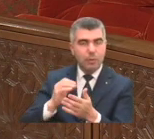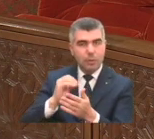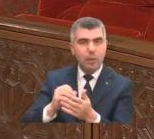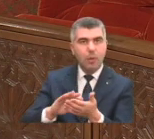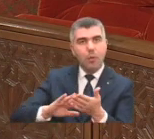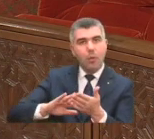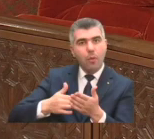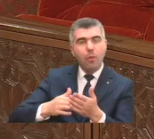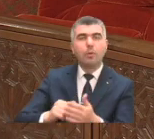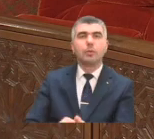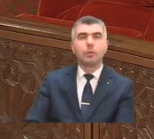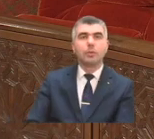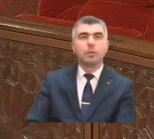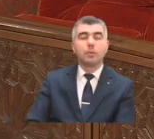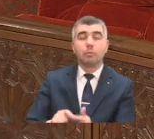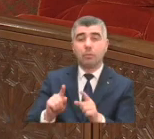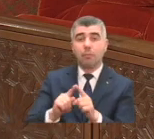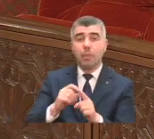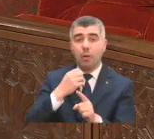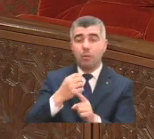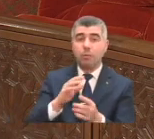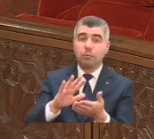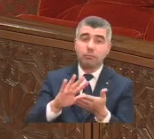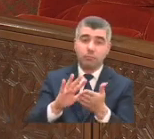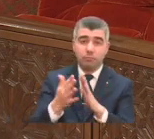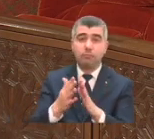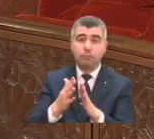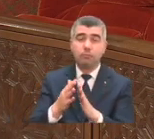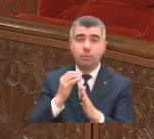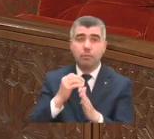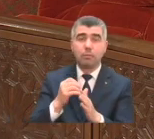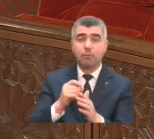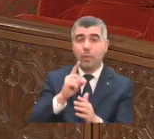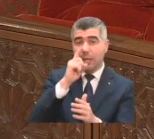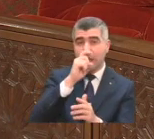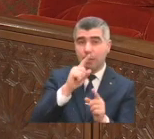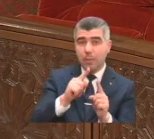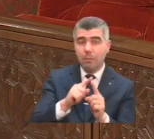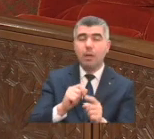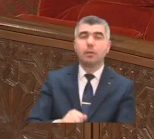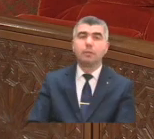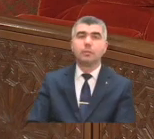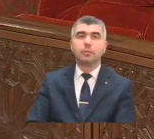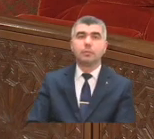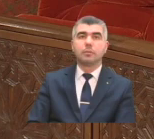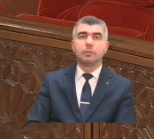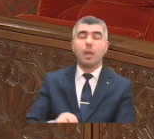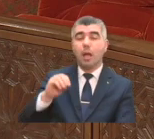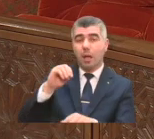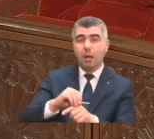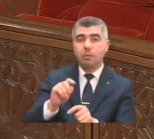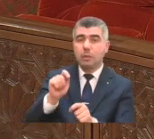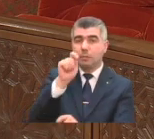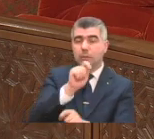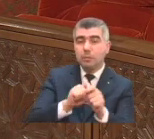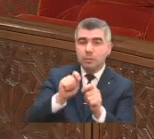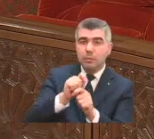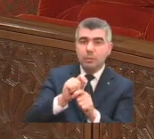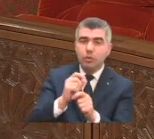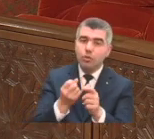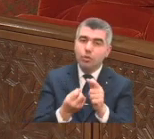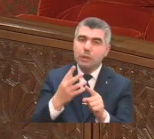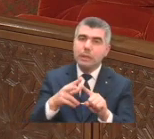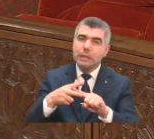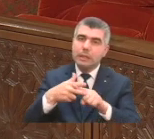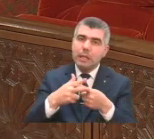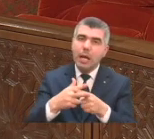اللي نتيجة عنها، وهذه العصارة كتكلفنا بزاف باش نستغناو عليها، وتطوير طبعا منظومات صناعية في